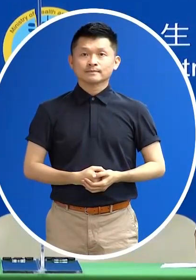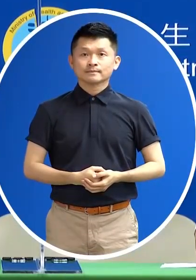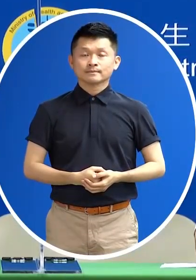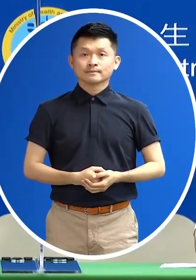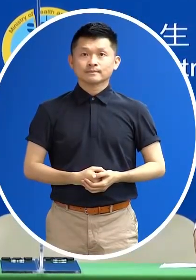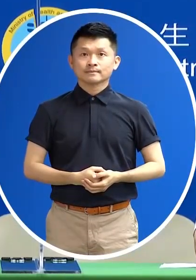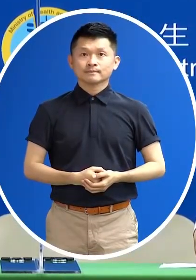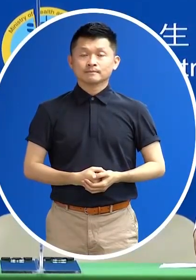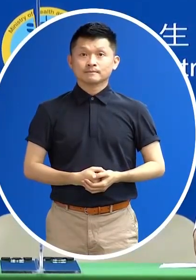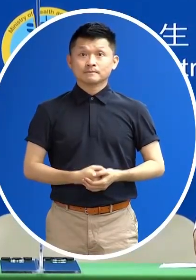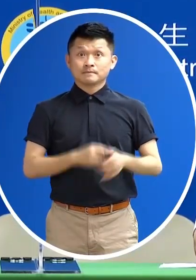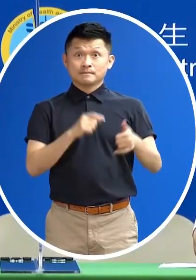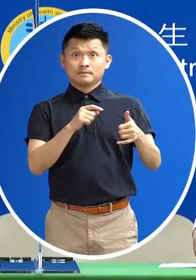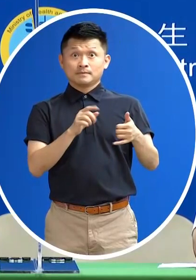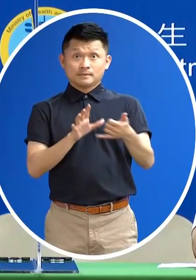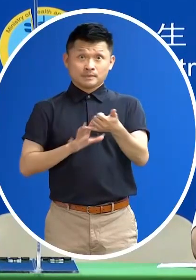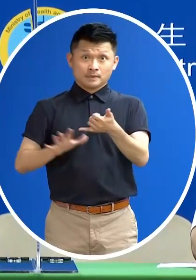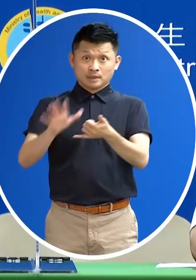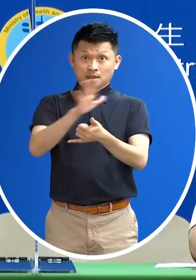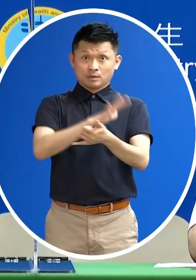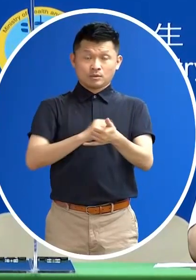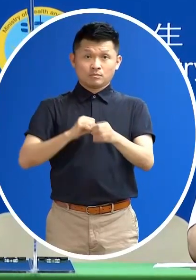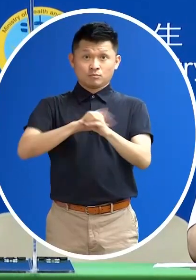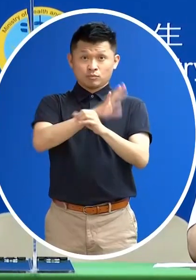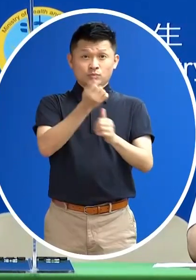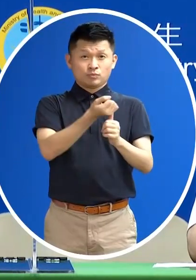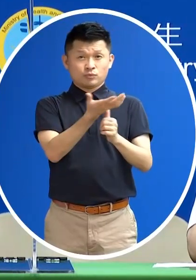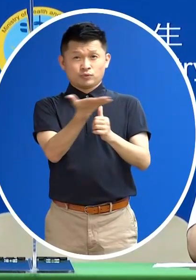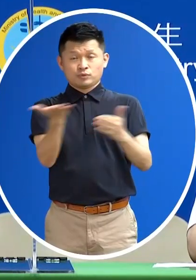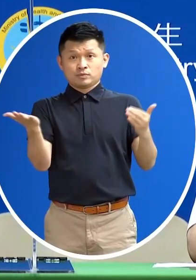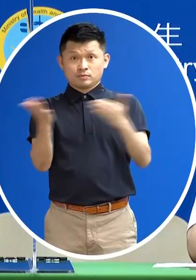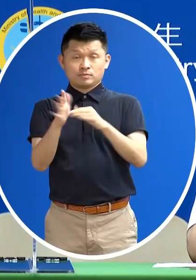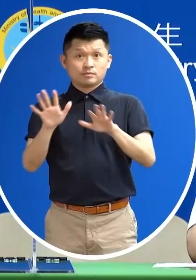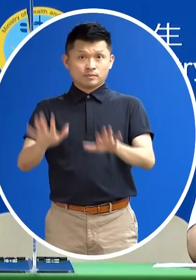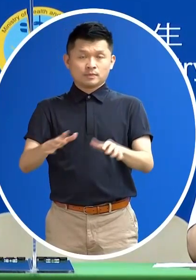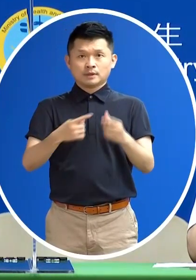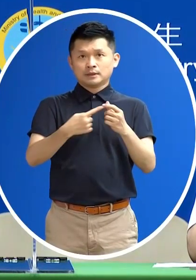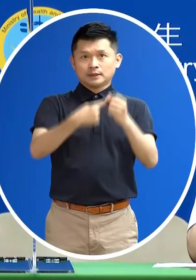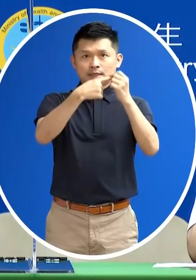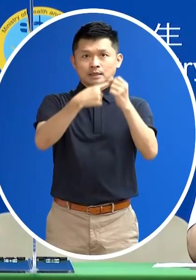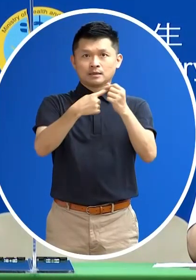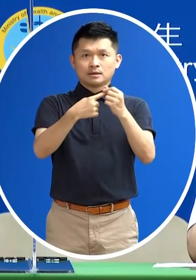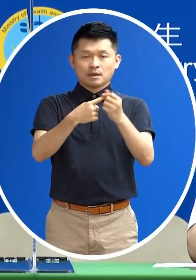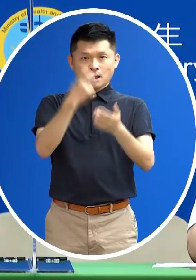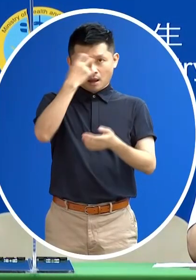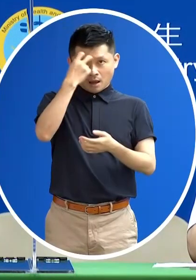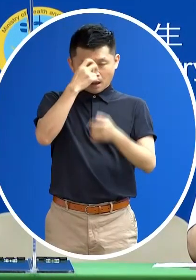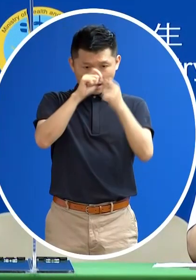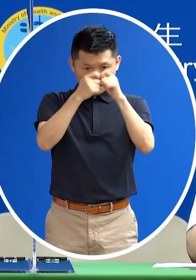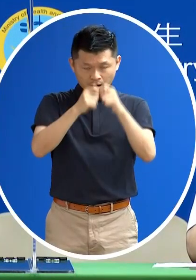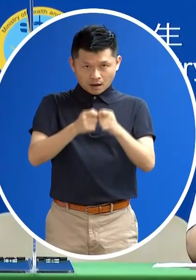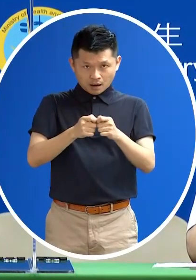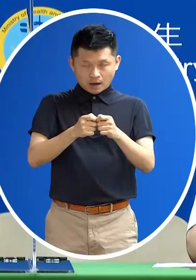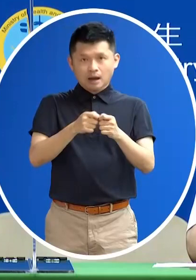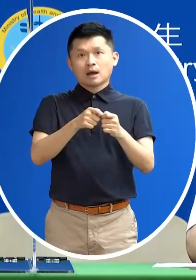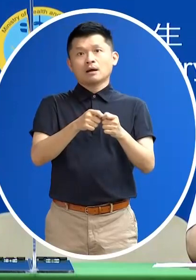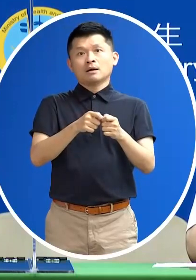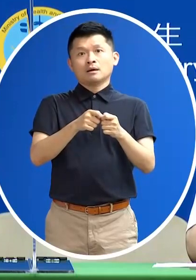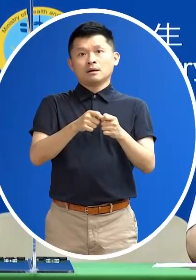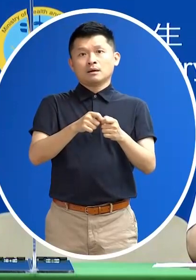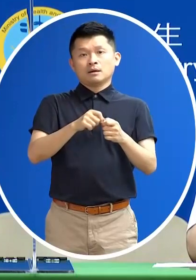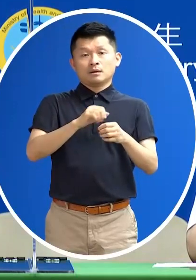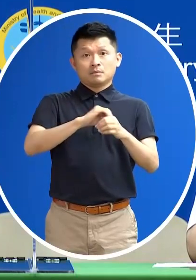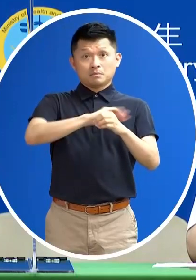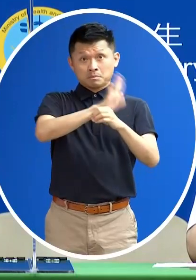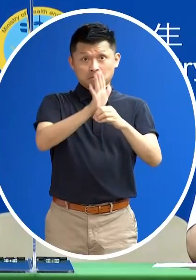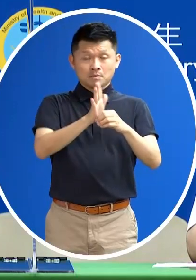这一例应该是今年确实本土疫情以来就是这个首例，就是说有排除因为这个确诊定义就